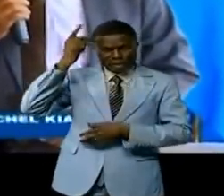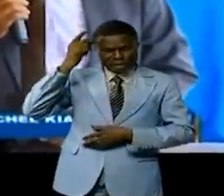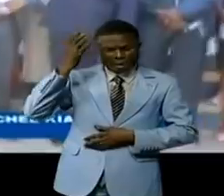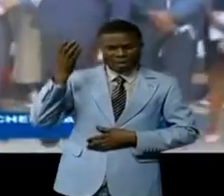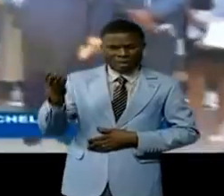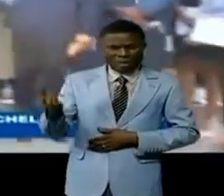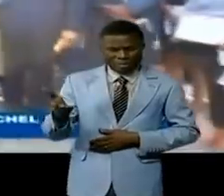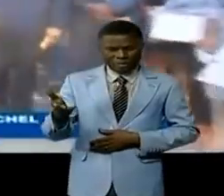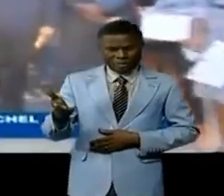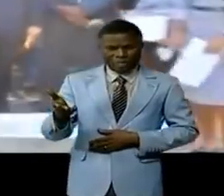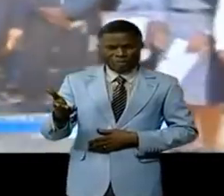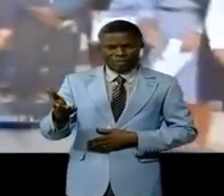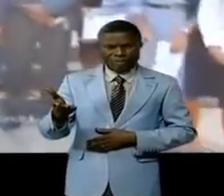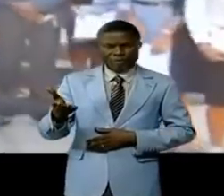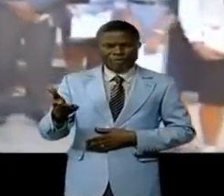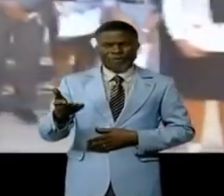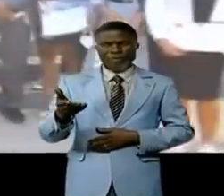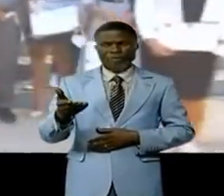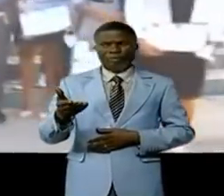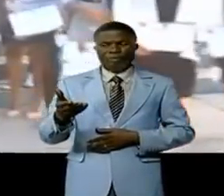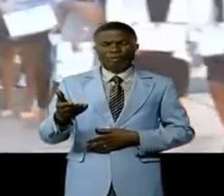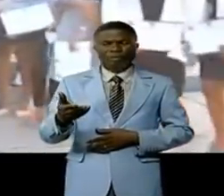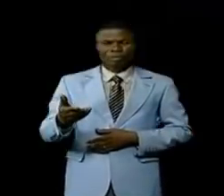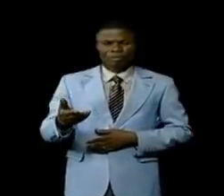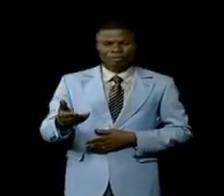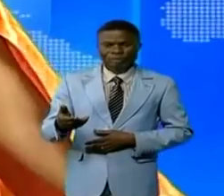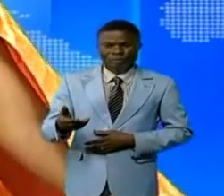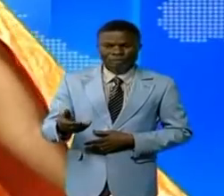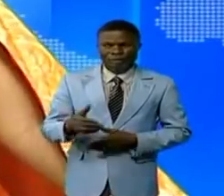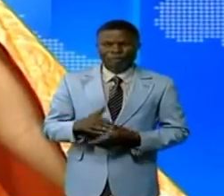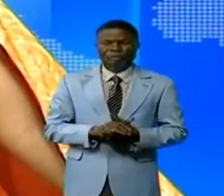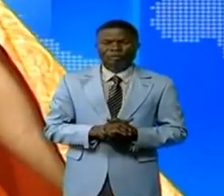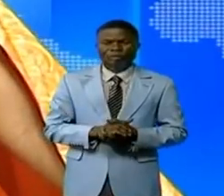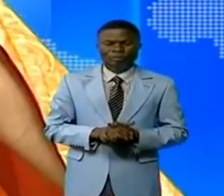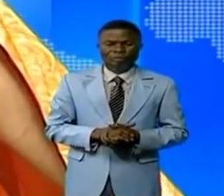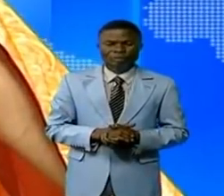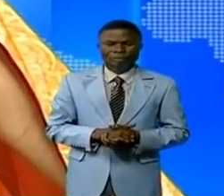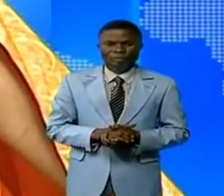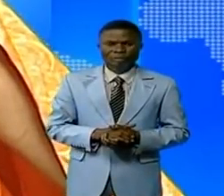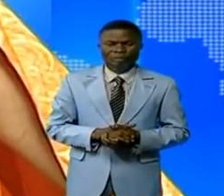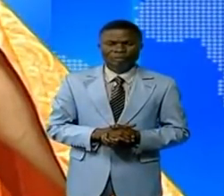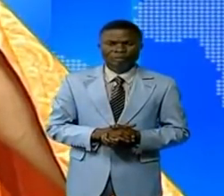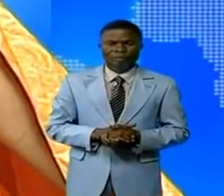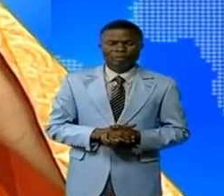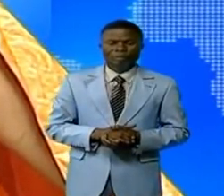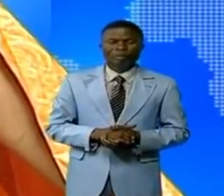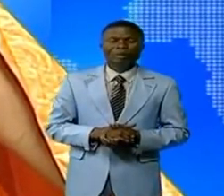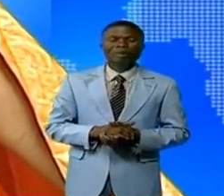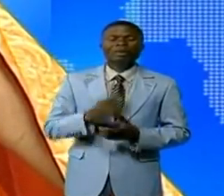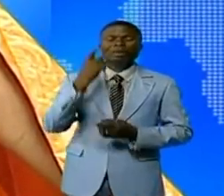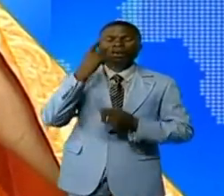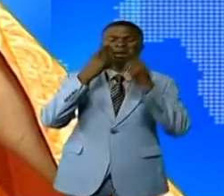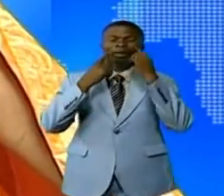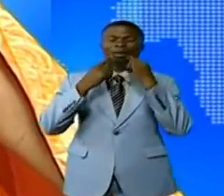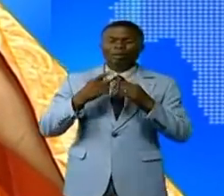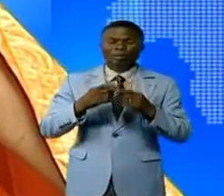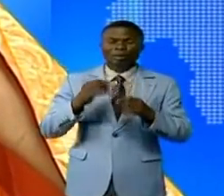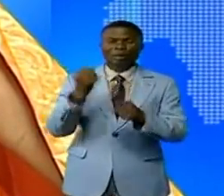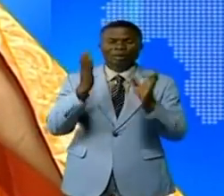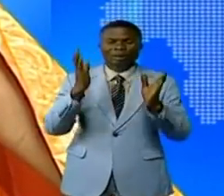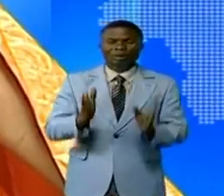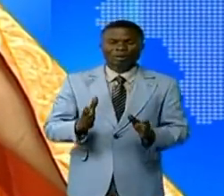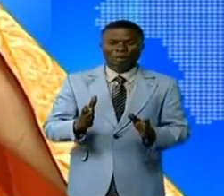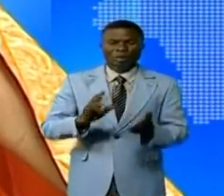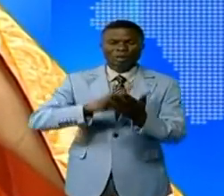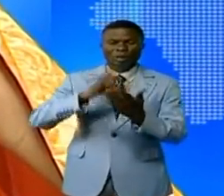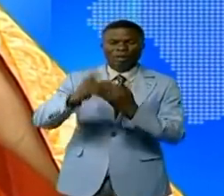Kinshasa. Le cri d'alarme des agents et cadres du